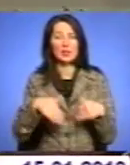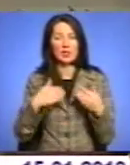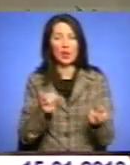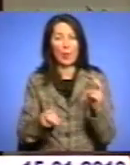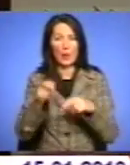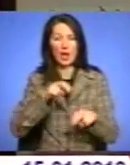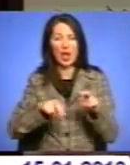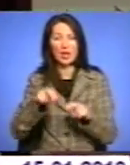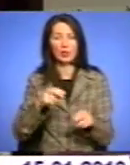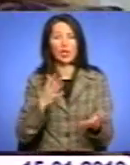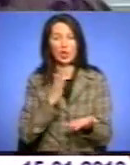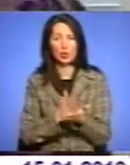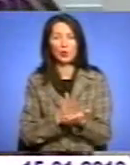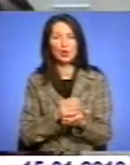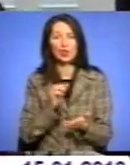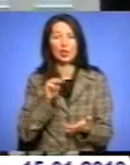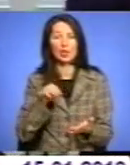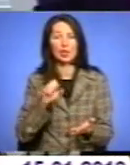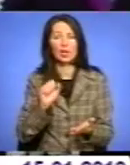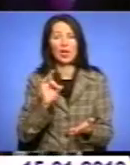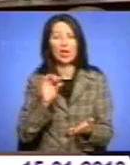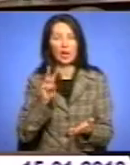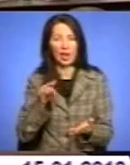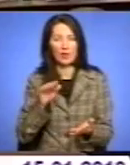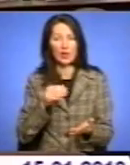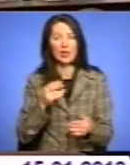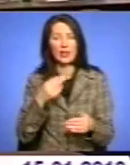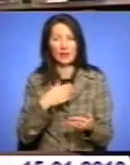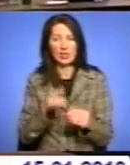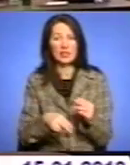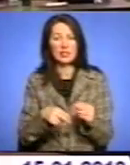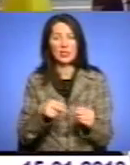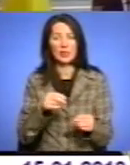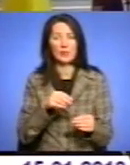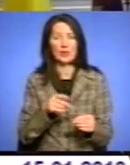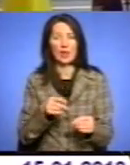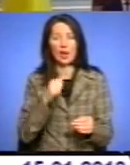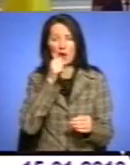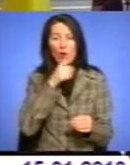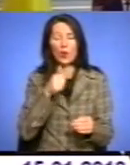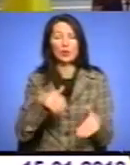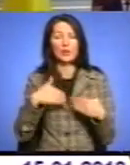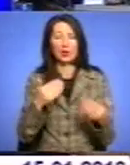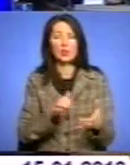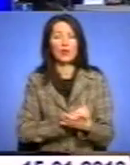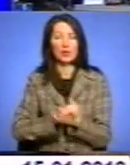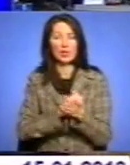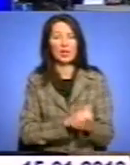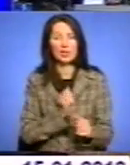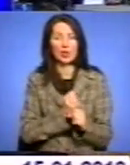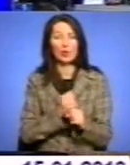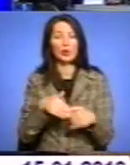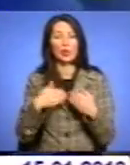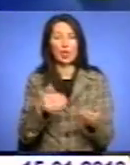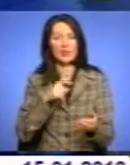існуючі тарифи до українського уряду ще наприкінці 2011 року звернулася Федерація роботодавців України. Імпортні пошлини